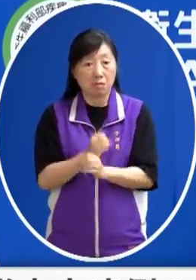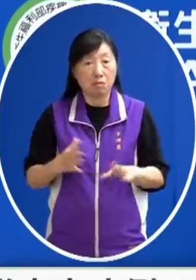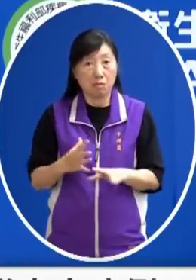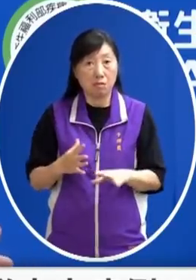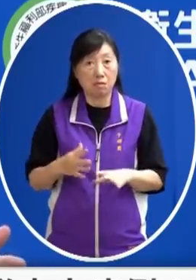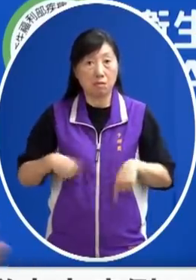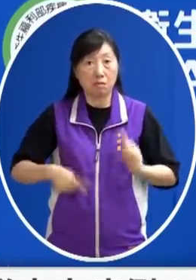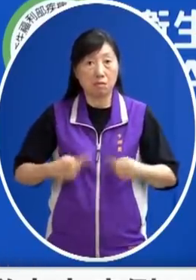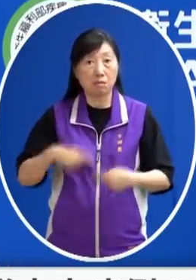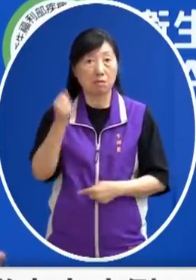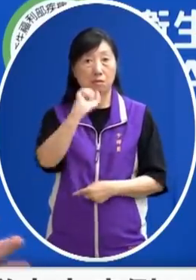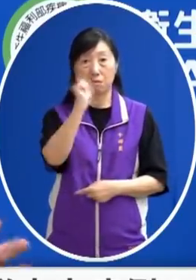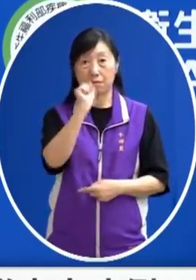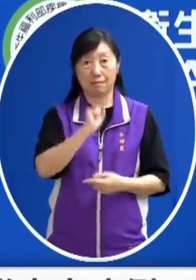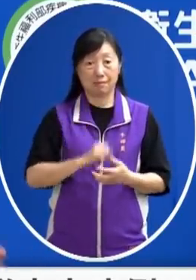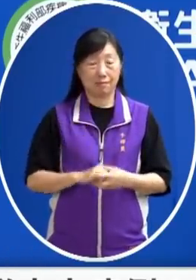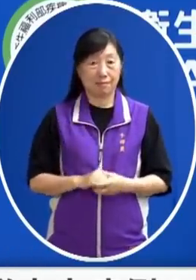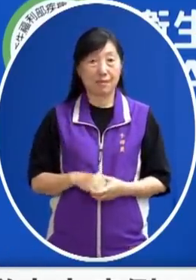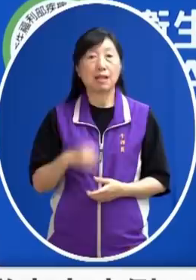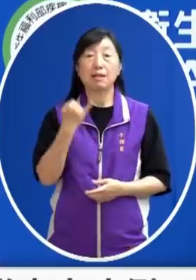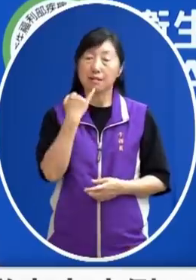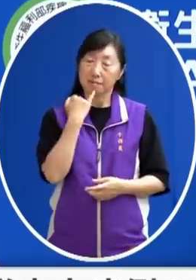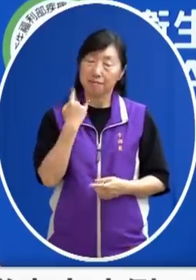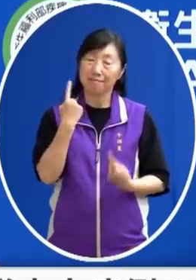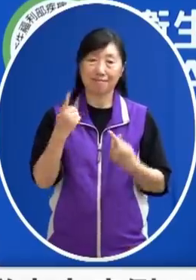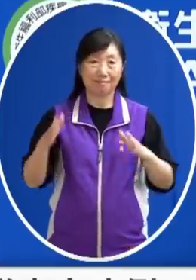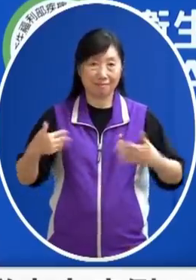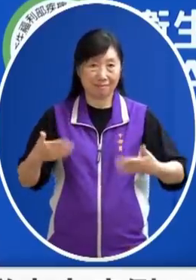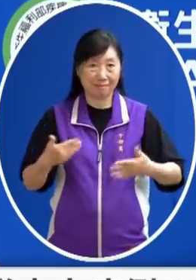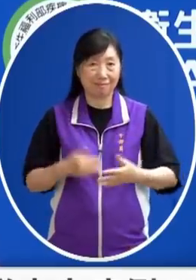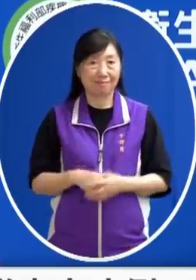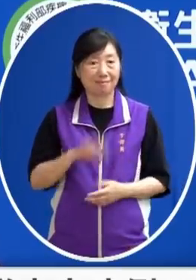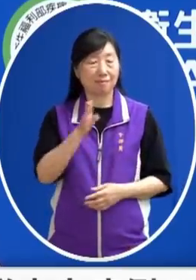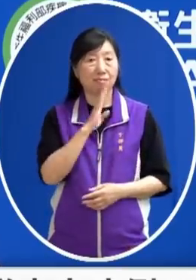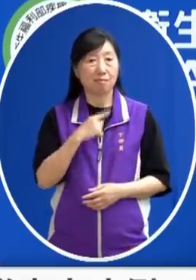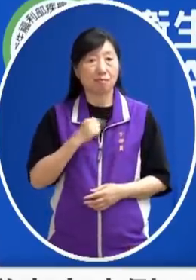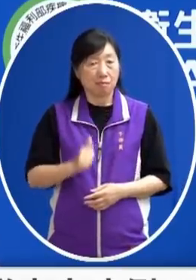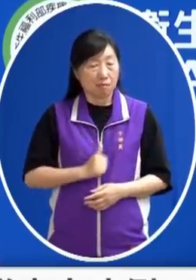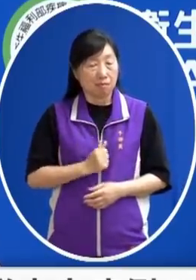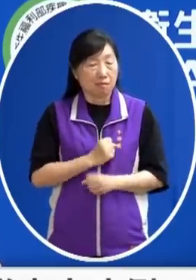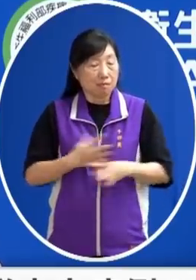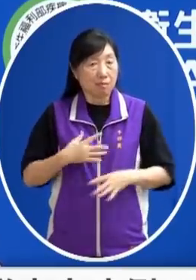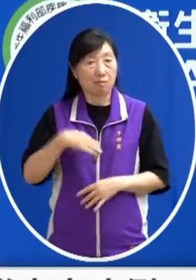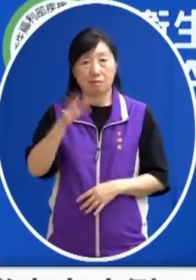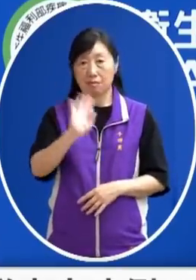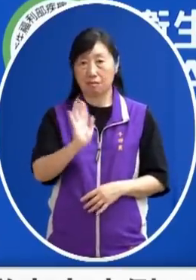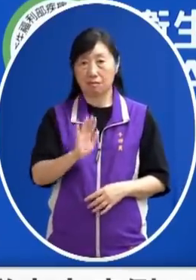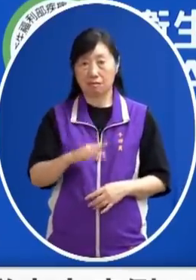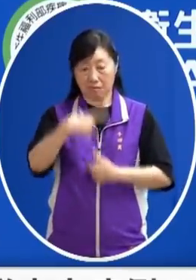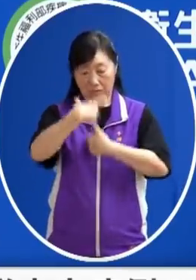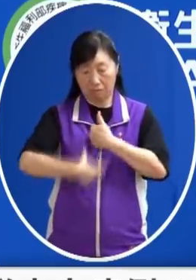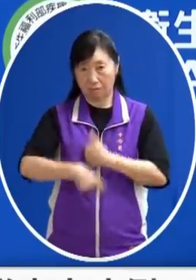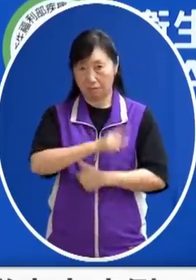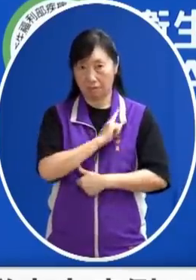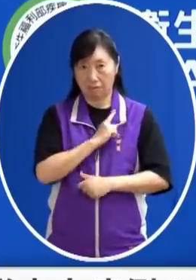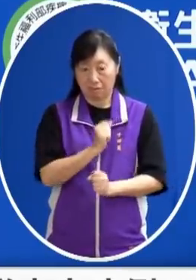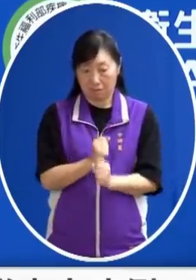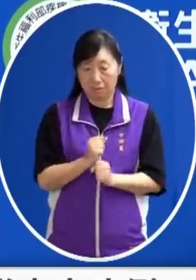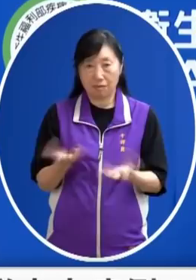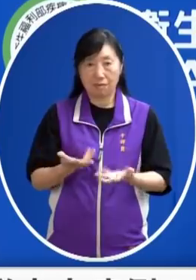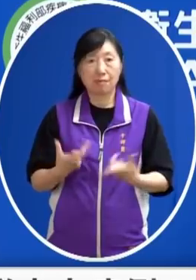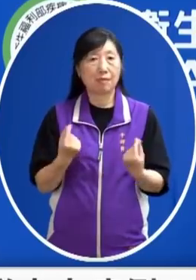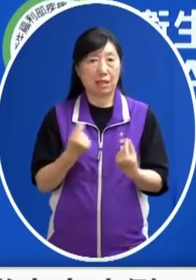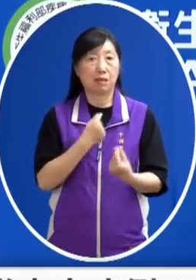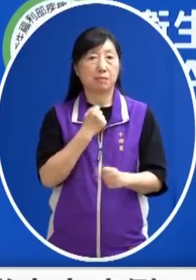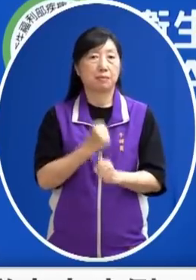样的事情哈。就我讲说，可以轻松一点，但千万不要松懈。好，那个人应该要做的事情还是要做，确